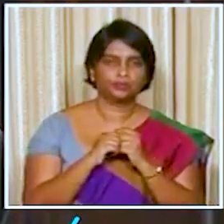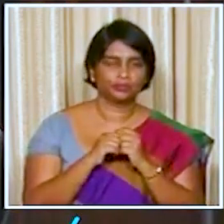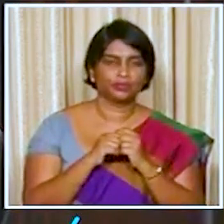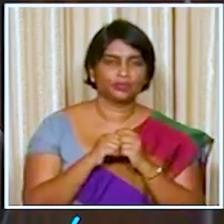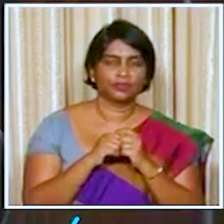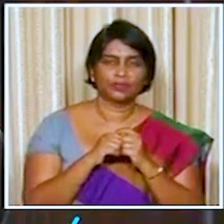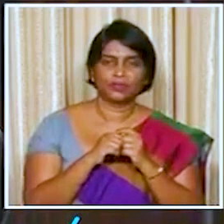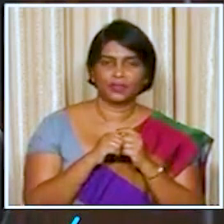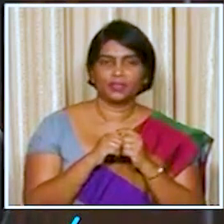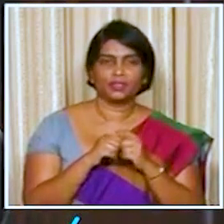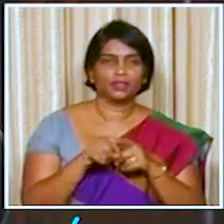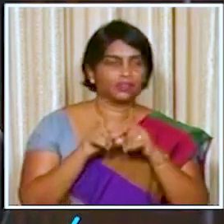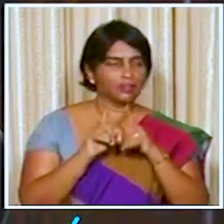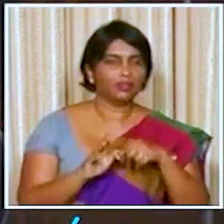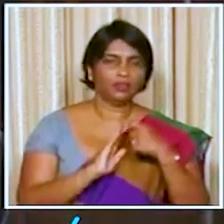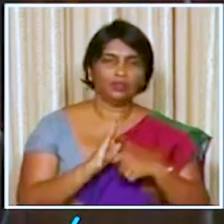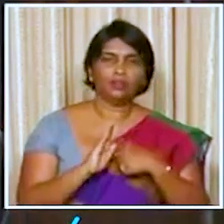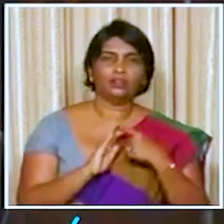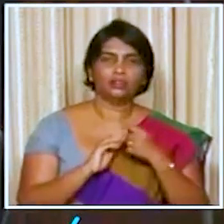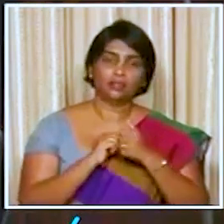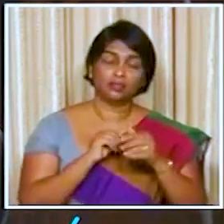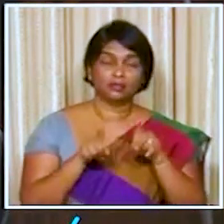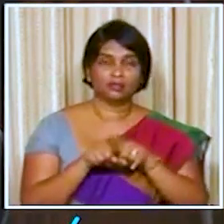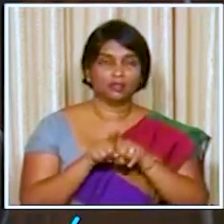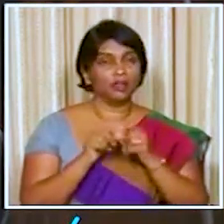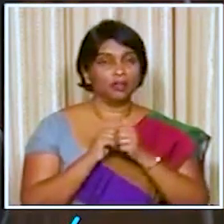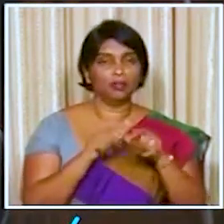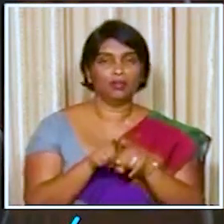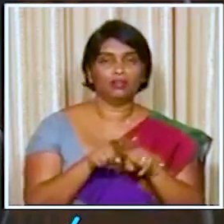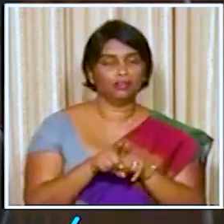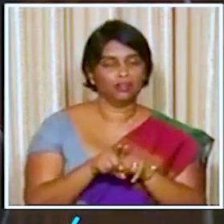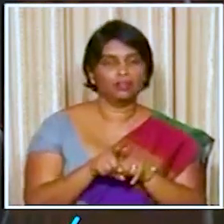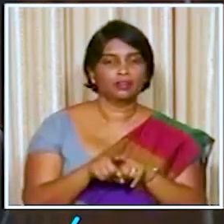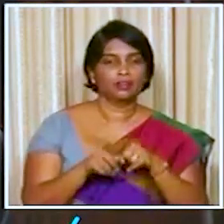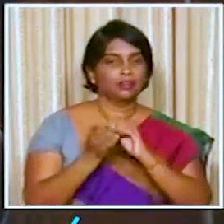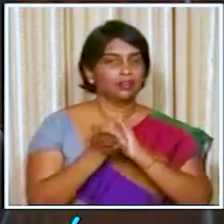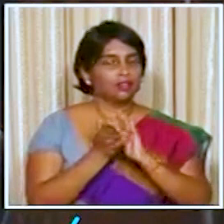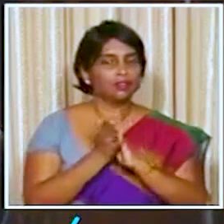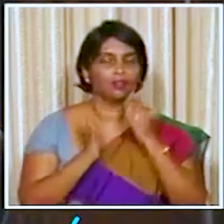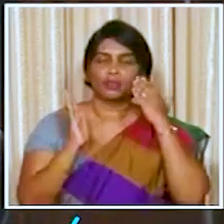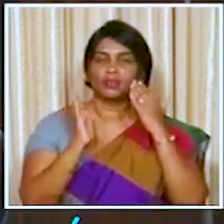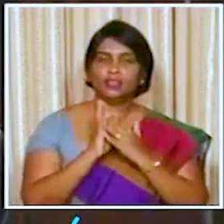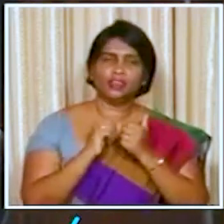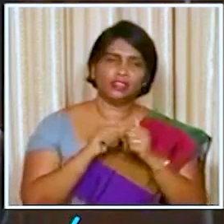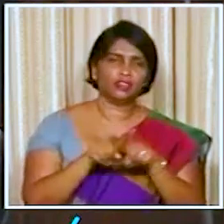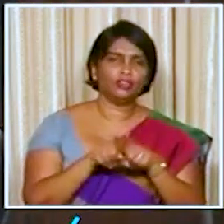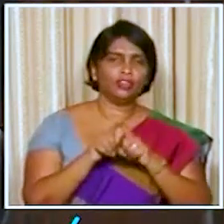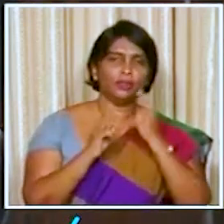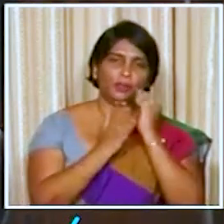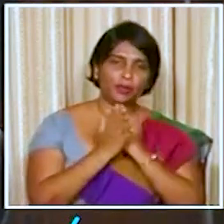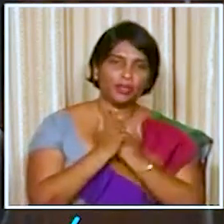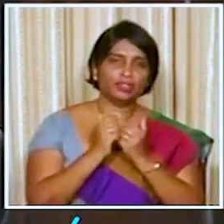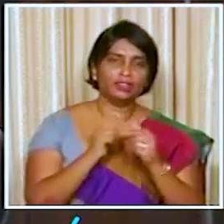සිය මේ රටේ අර ඔබතුමන්ලා දෙනෝ අස්වැසුම දීලා අස්වැසුම වගේ දෙකක් මේ යටතේ ආයි ගන්න නැද්ද?